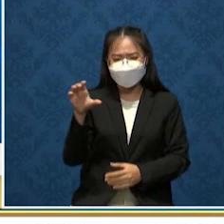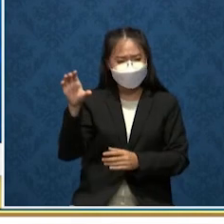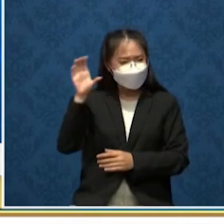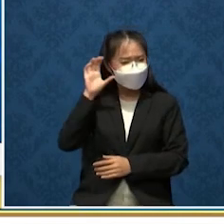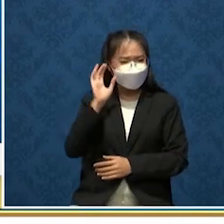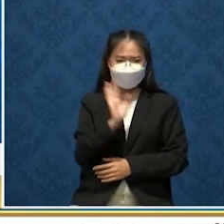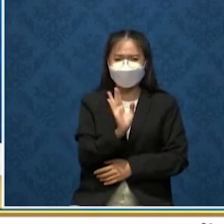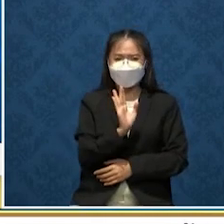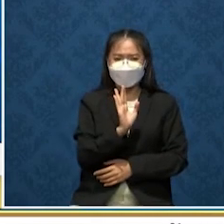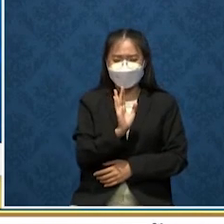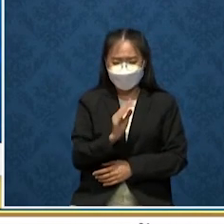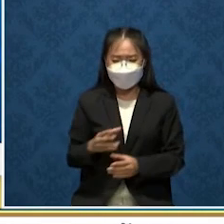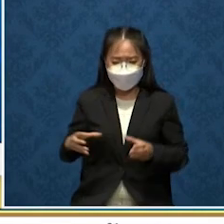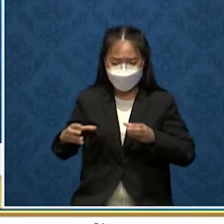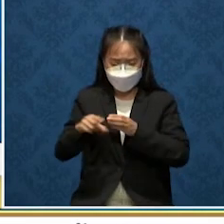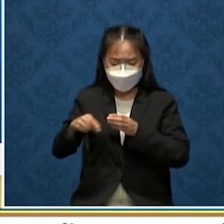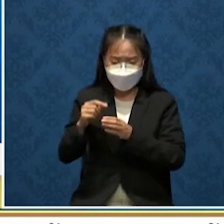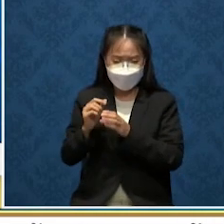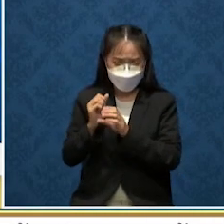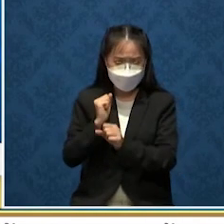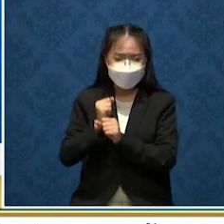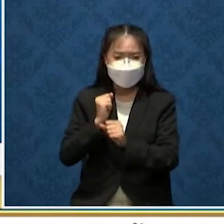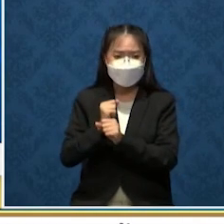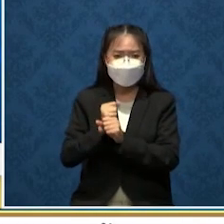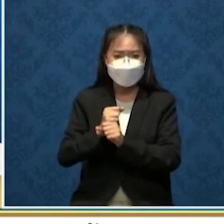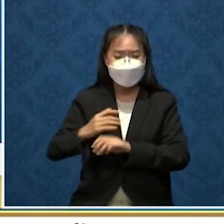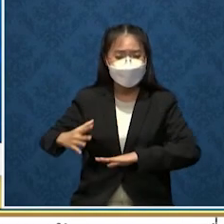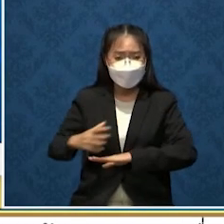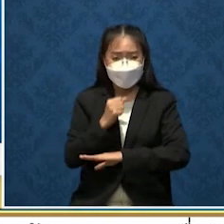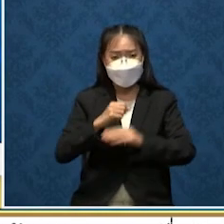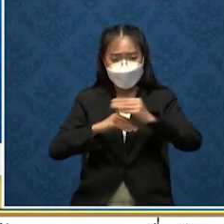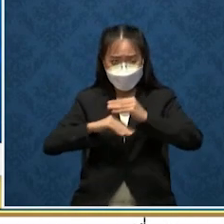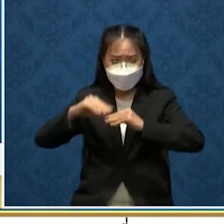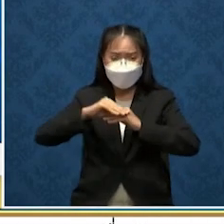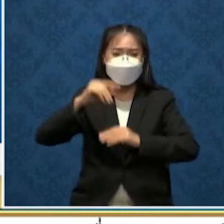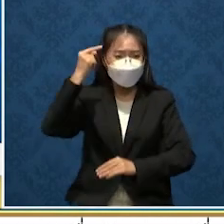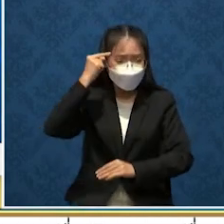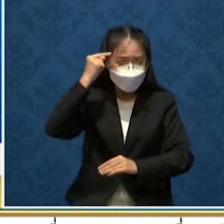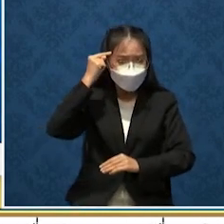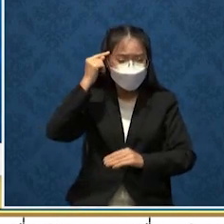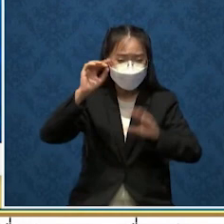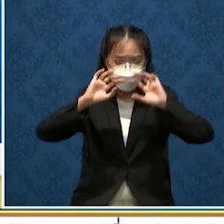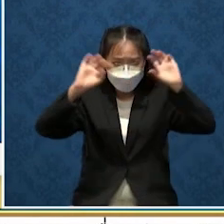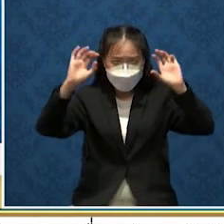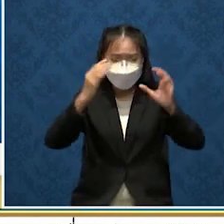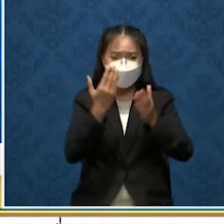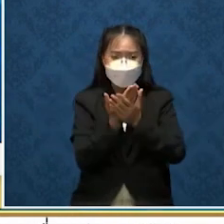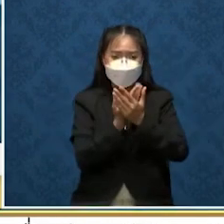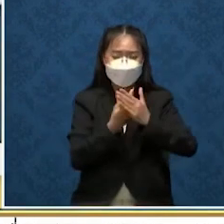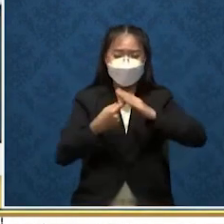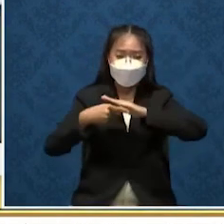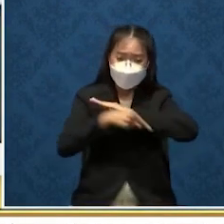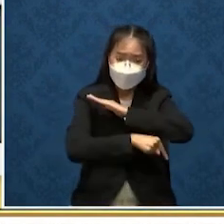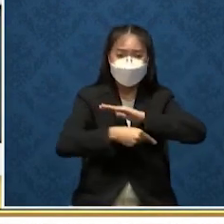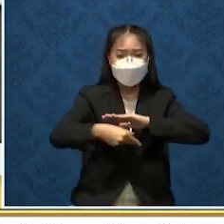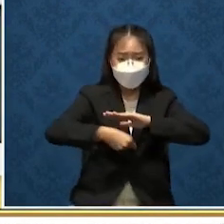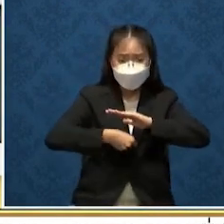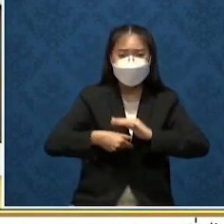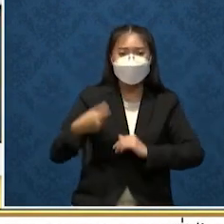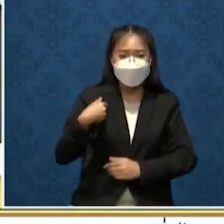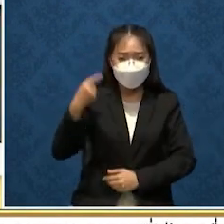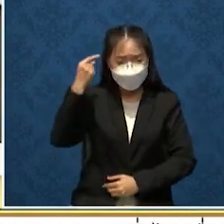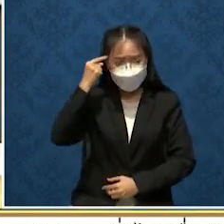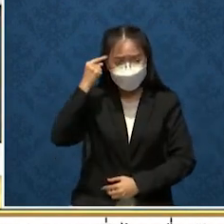บริษัทผู้รับเหมาก่อสร้างรู้ทั้งประเทศว่ามีการทุจริตเกิดขึ้นเพียงแต่ว่าไม่กล้าเป็นพยาน